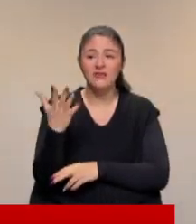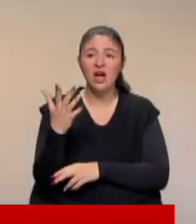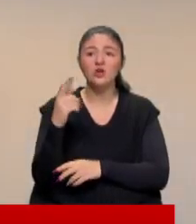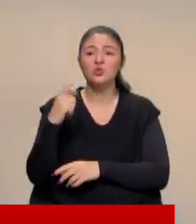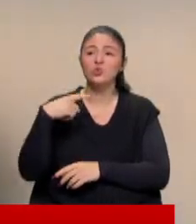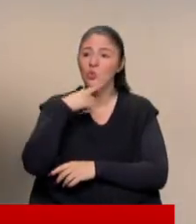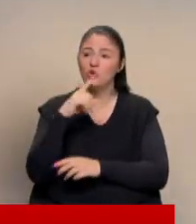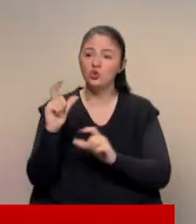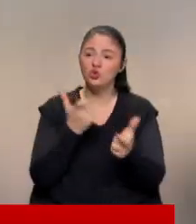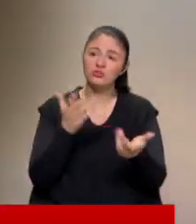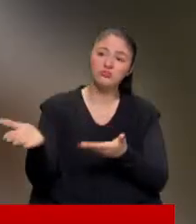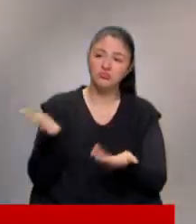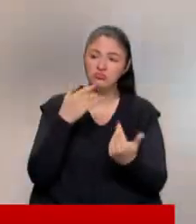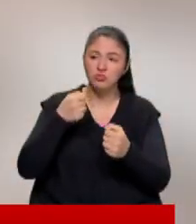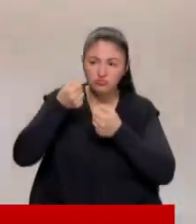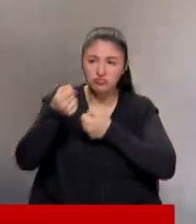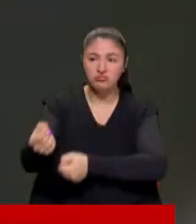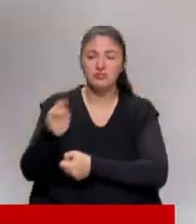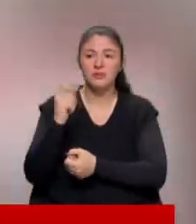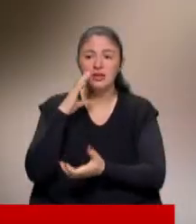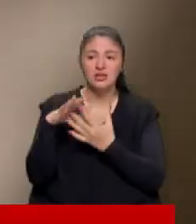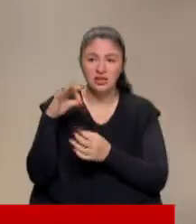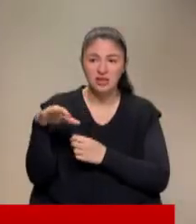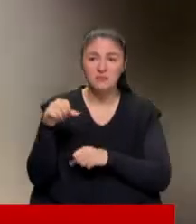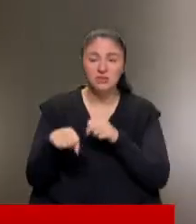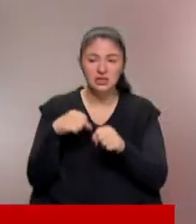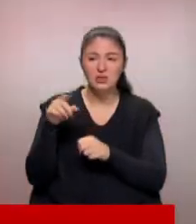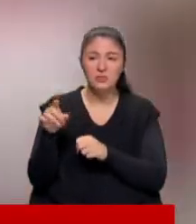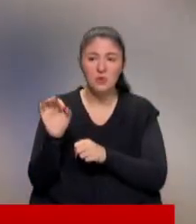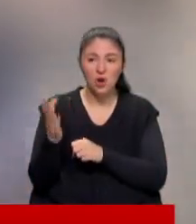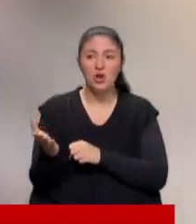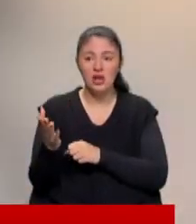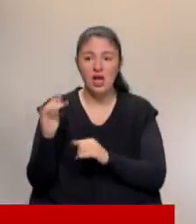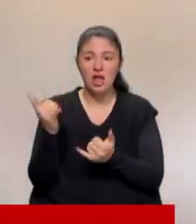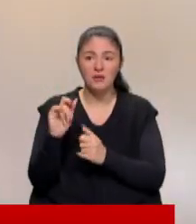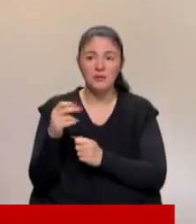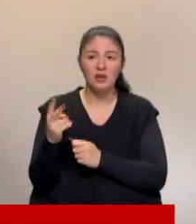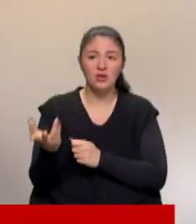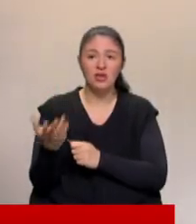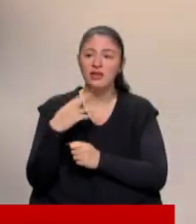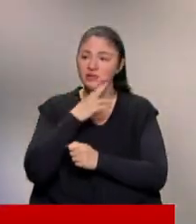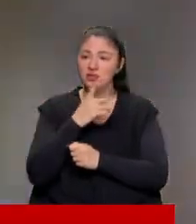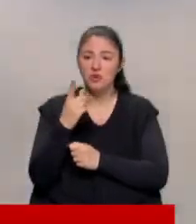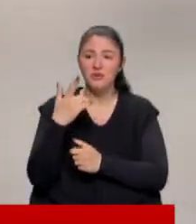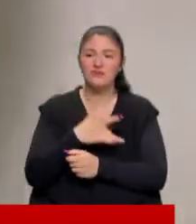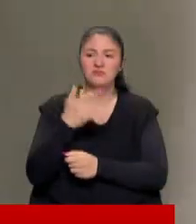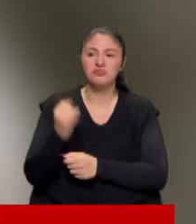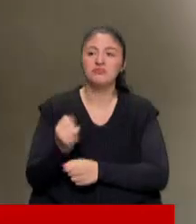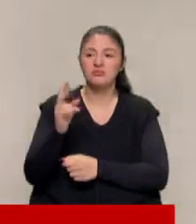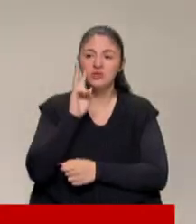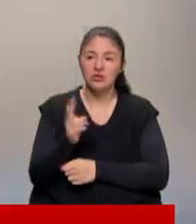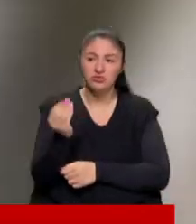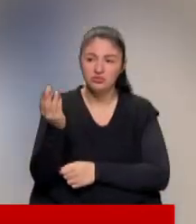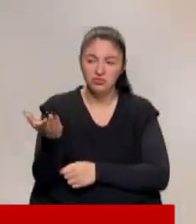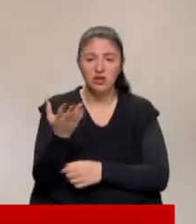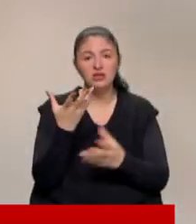zorunlu bir şekilde göçe maruz bıraktıkları insanların bisikletleriyle bu şekilde eğlenebiliyorlar. Ne yazık ki böyle bir vicdansızlıkla da karşı